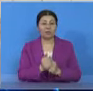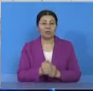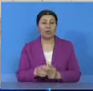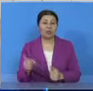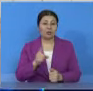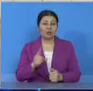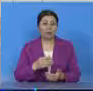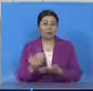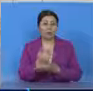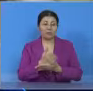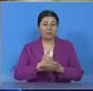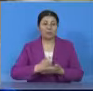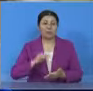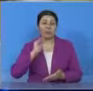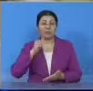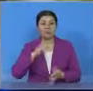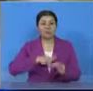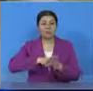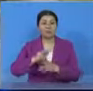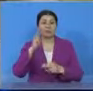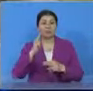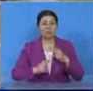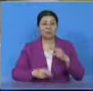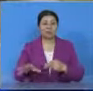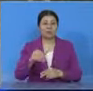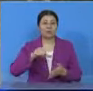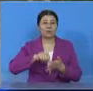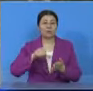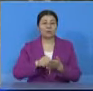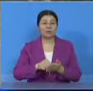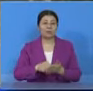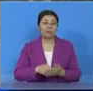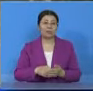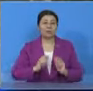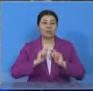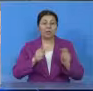больший профессионализм в исполнении. К слову, в завершение все участники были награждены